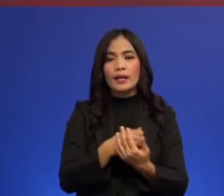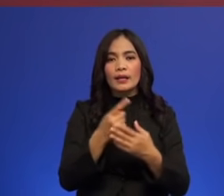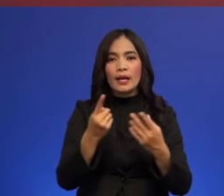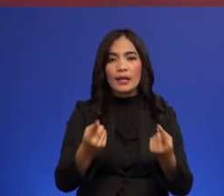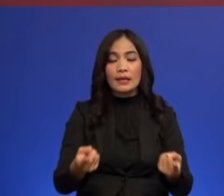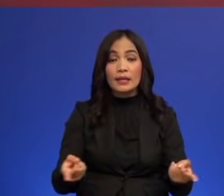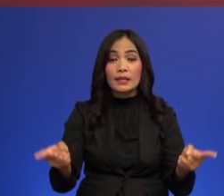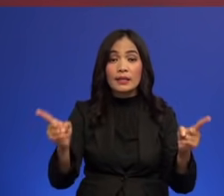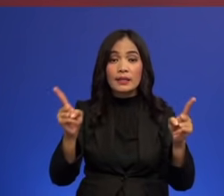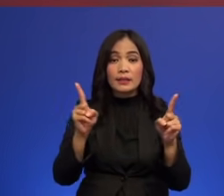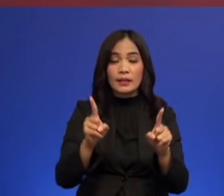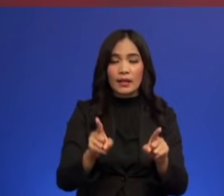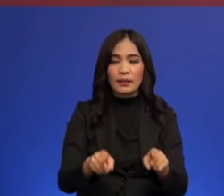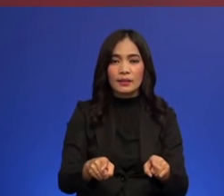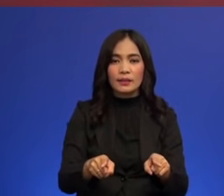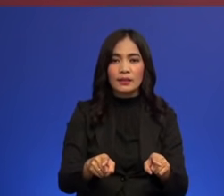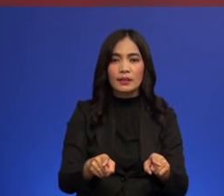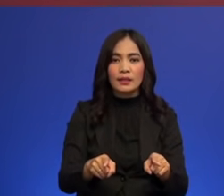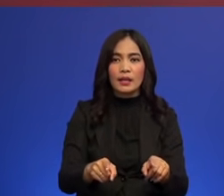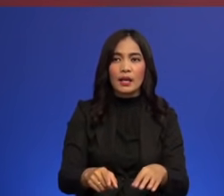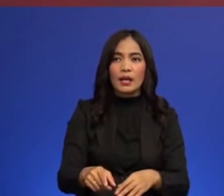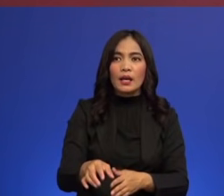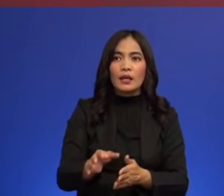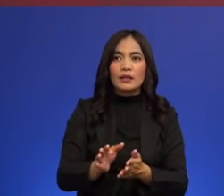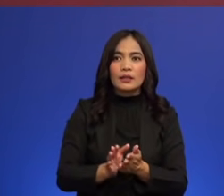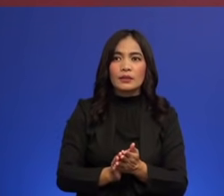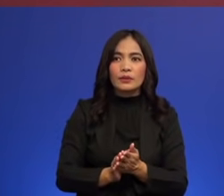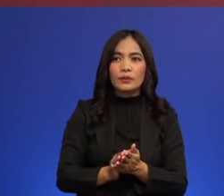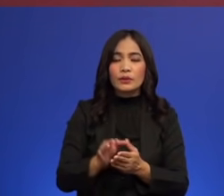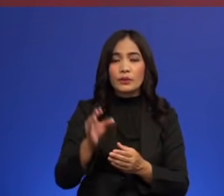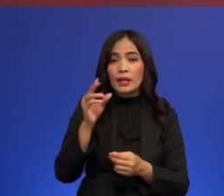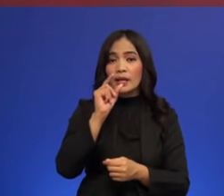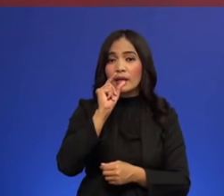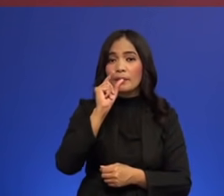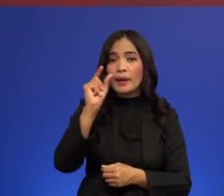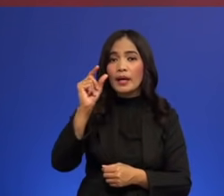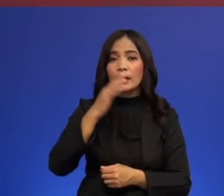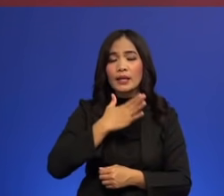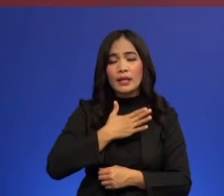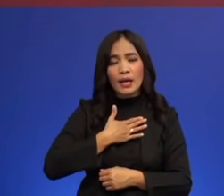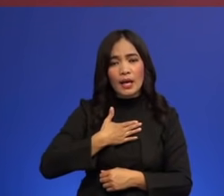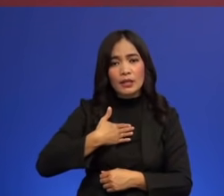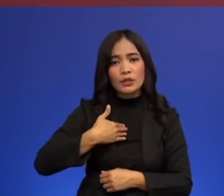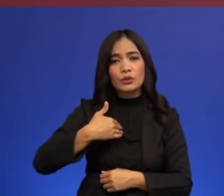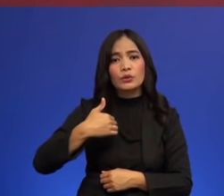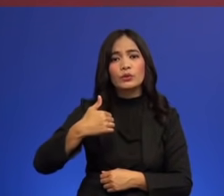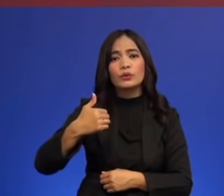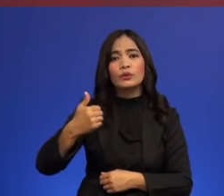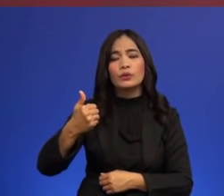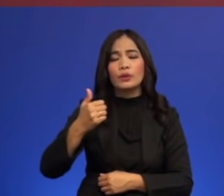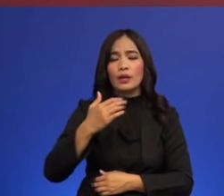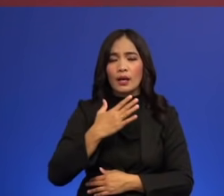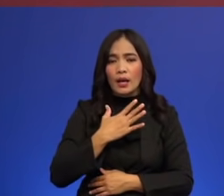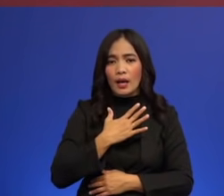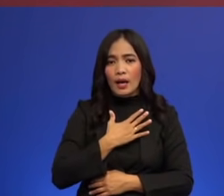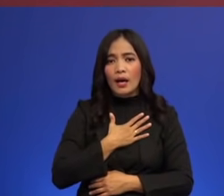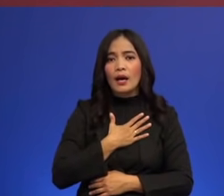semua yang terjadi untuk kebaikanku.